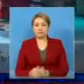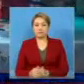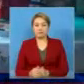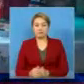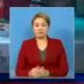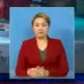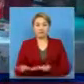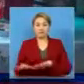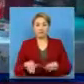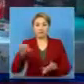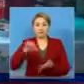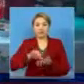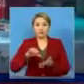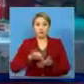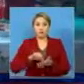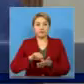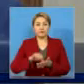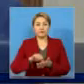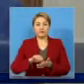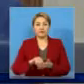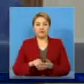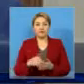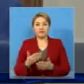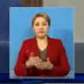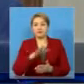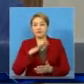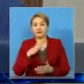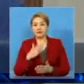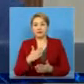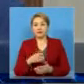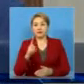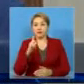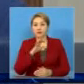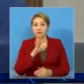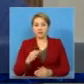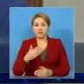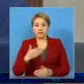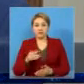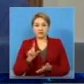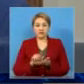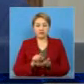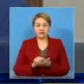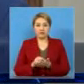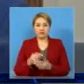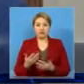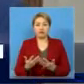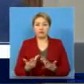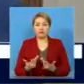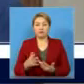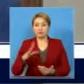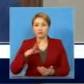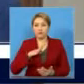В мероприятии принимают участие в основном, можно сказать, 100% наши ветераны, которые